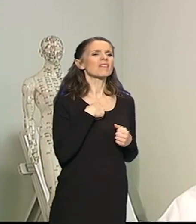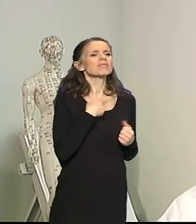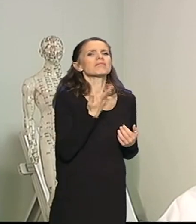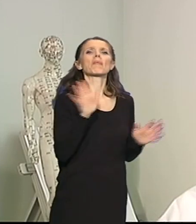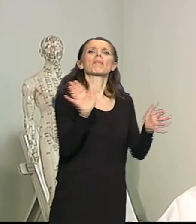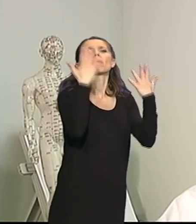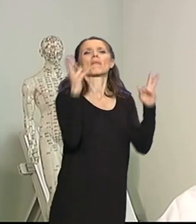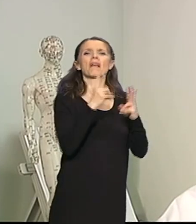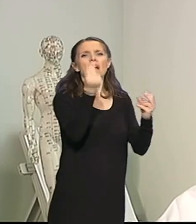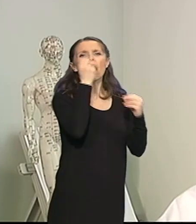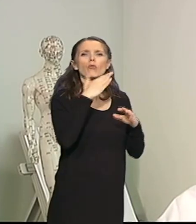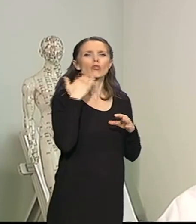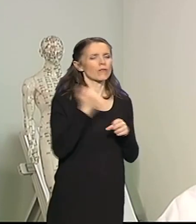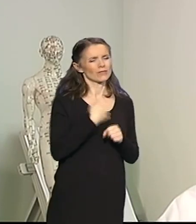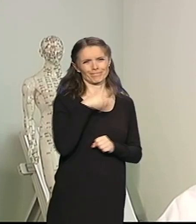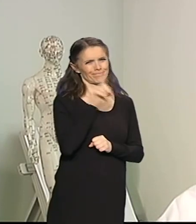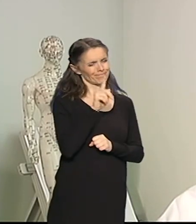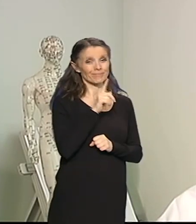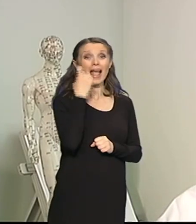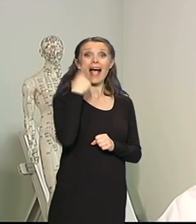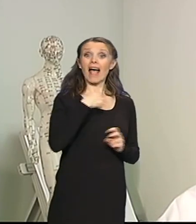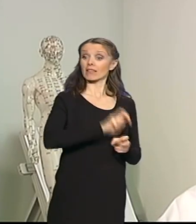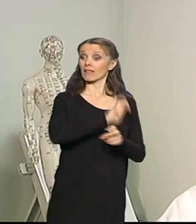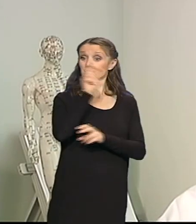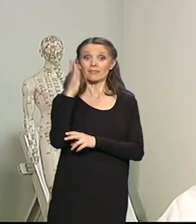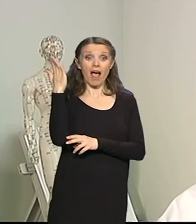nešto ad hoc radim, ali sam ovamo sad imao